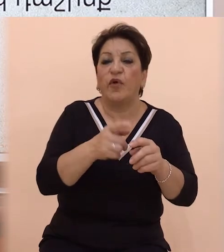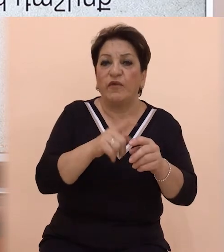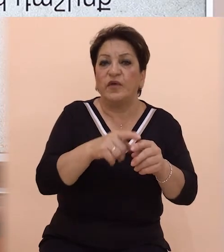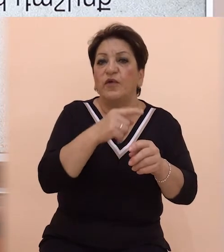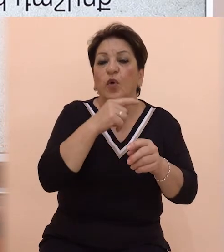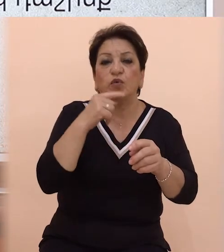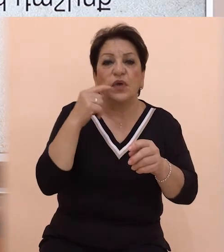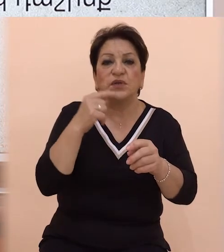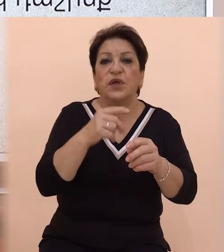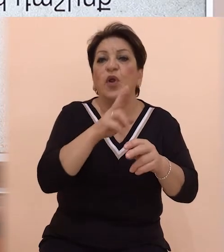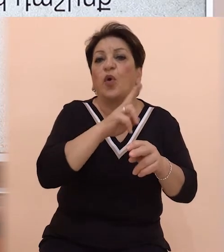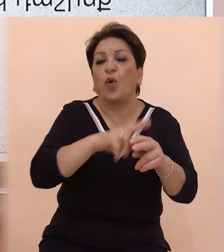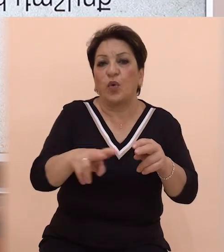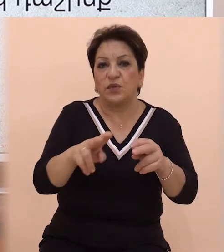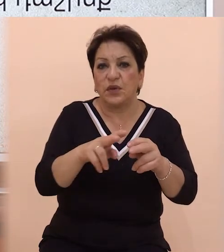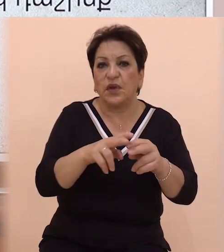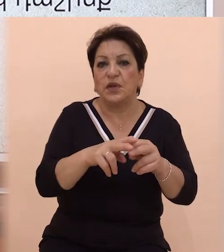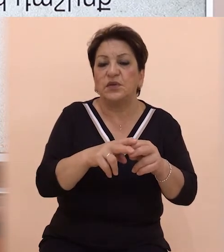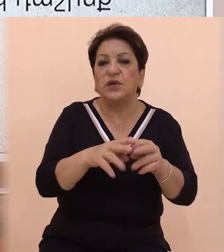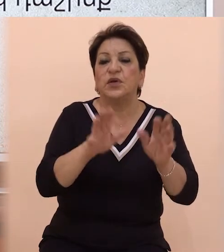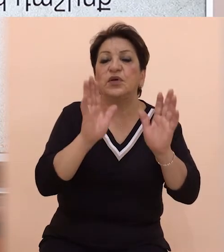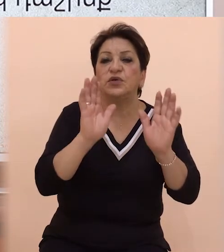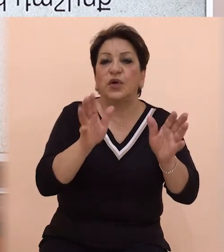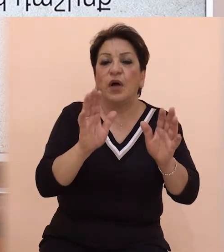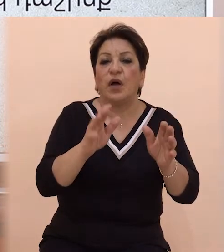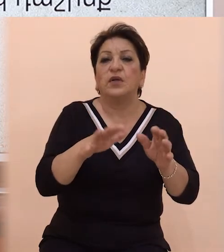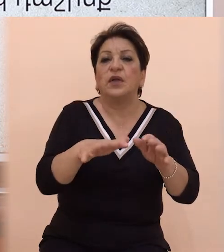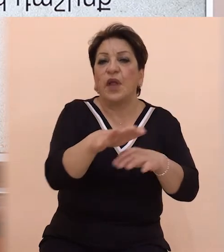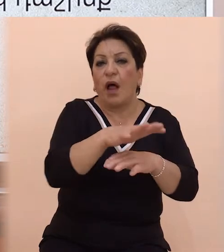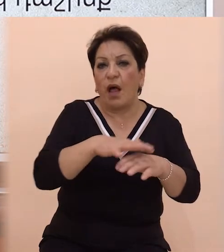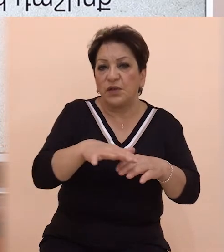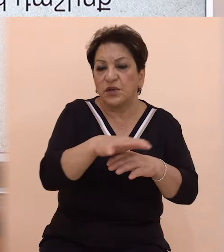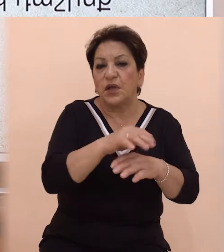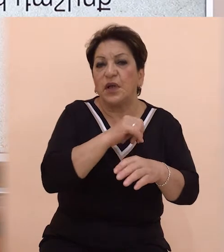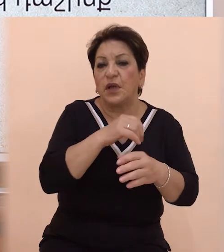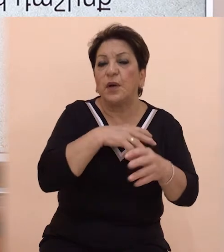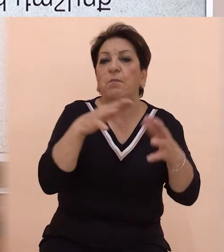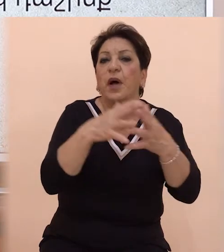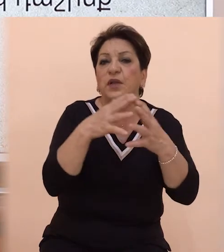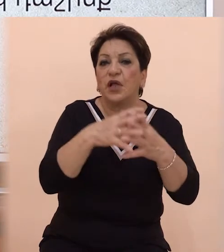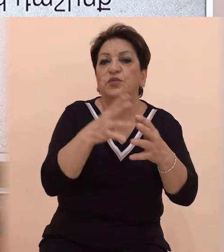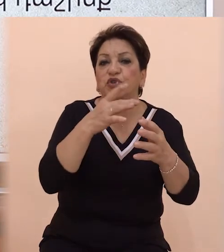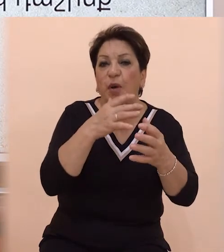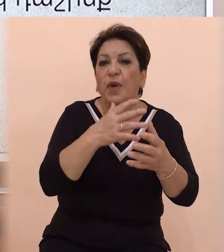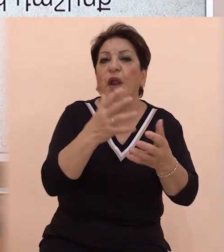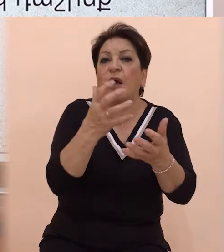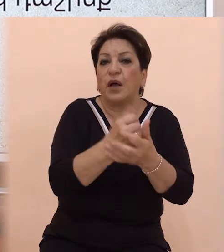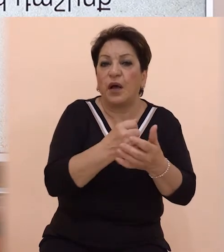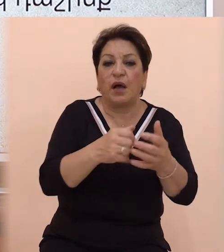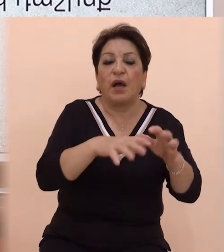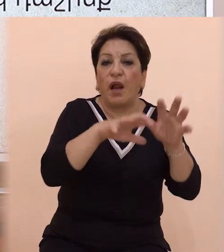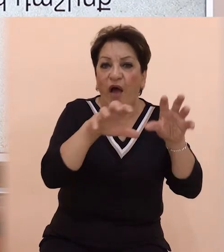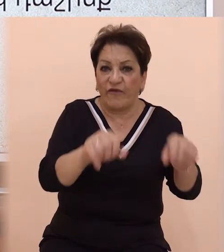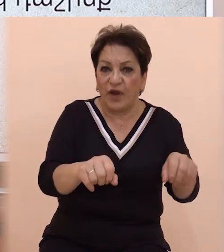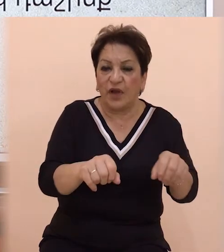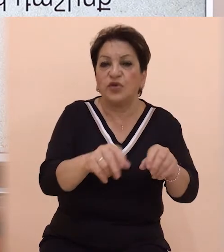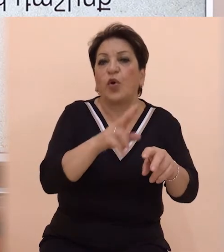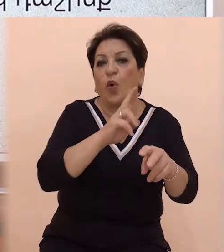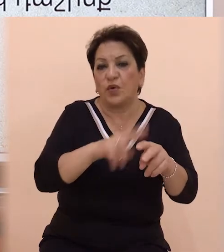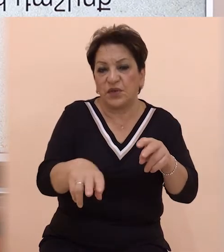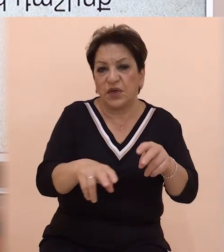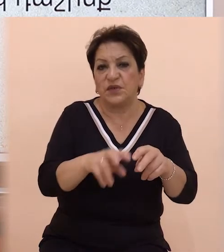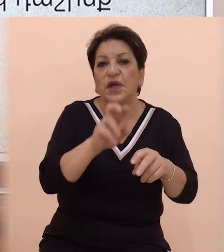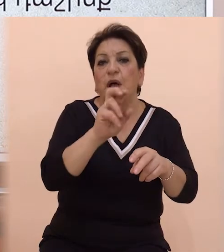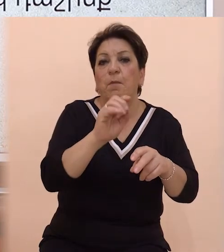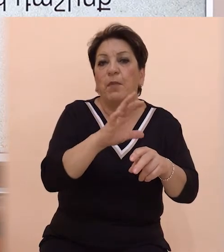Հուսաստանը կործրեց այն բոլոր տարածքները, որ գրավել էր պատերազմի ժամանակ։ Բրես